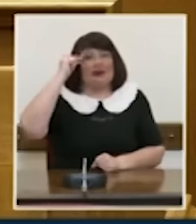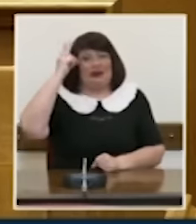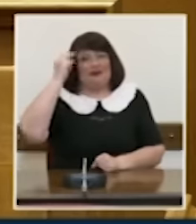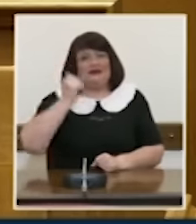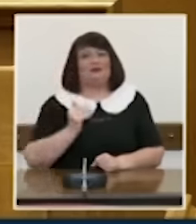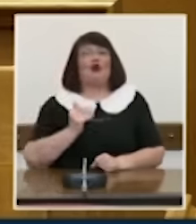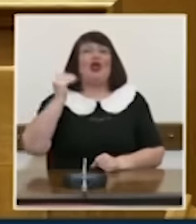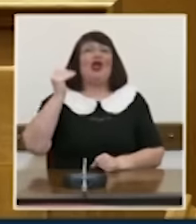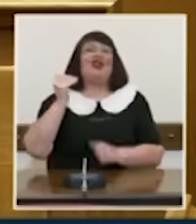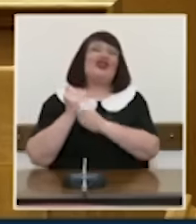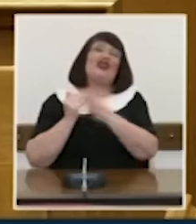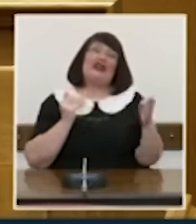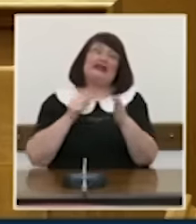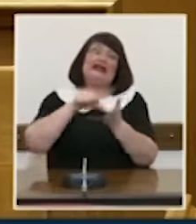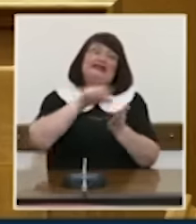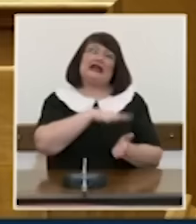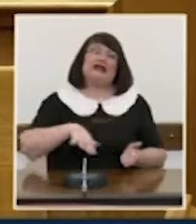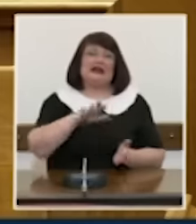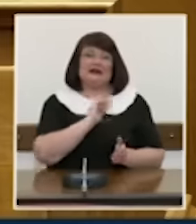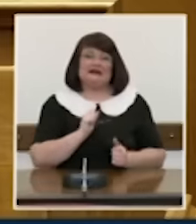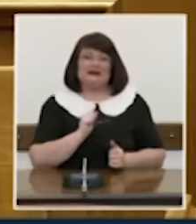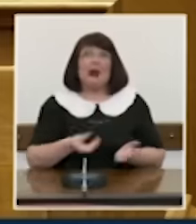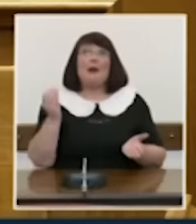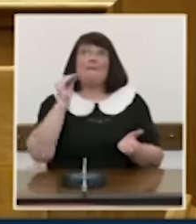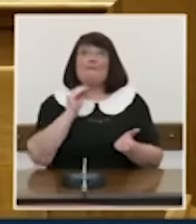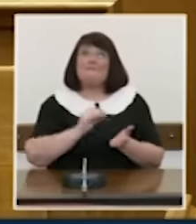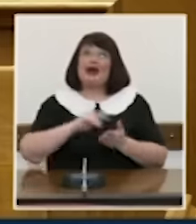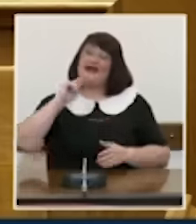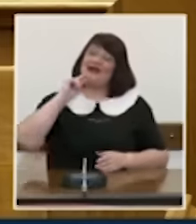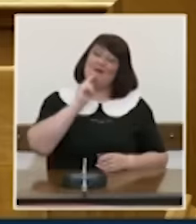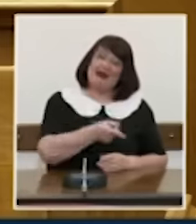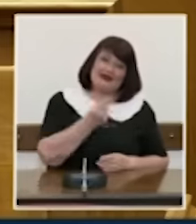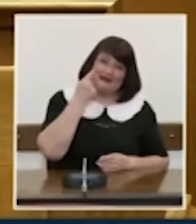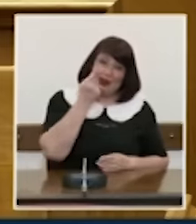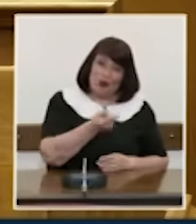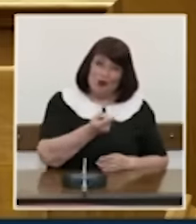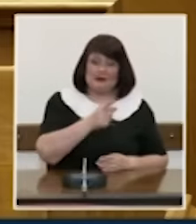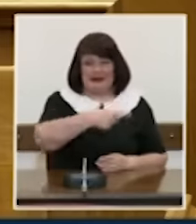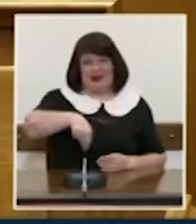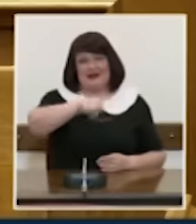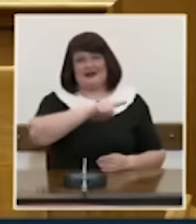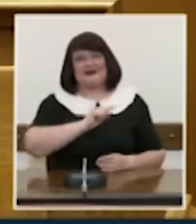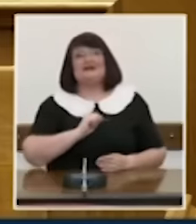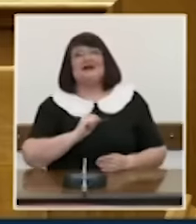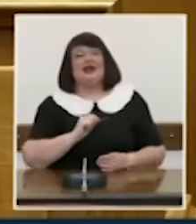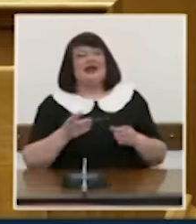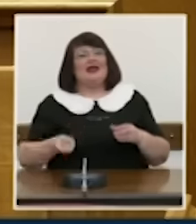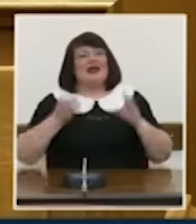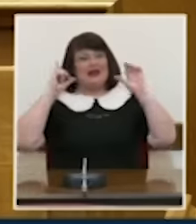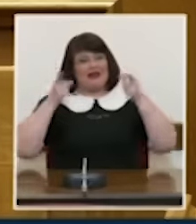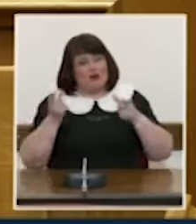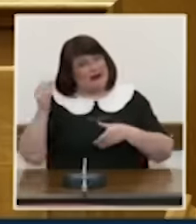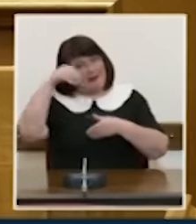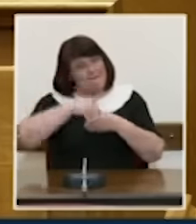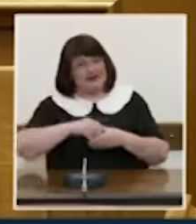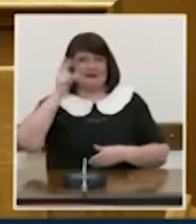Αττικής. Την πήρατε όμως ξανά την απάντησή σας. Και εσείς και η παράταξή σας στα πανεπιστήμια, αφού